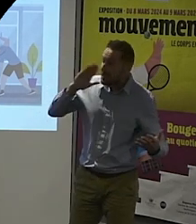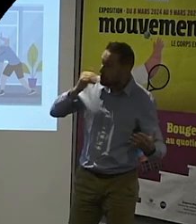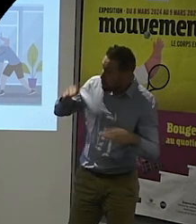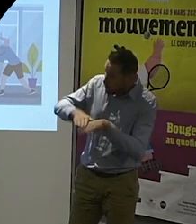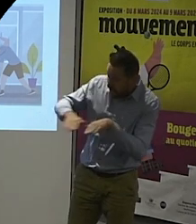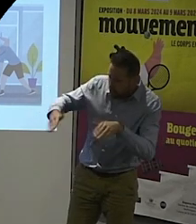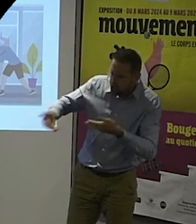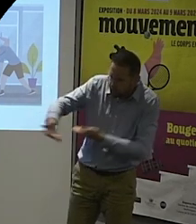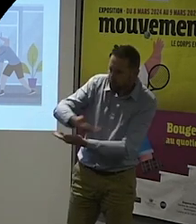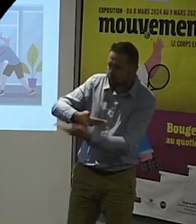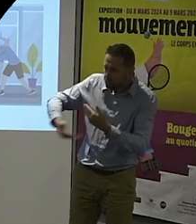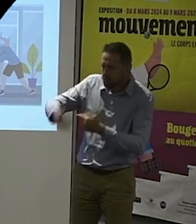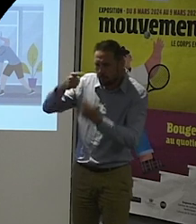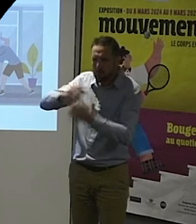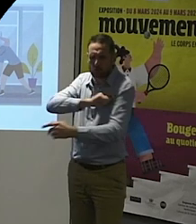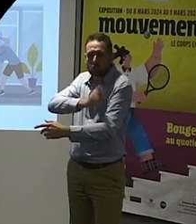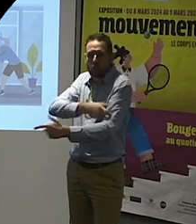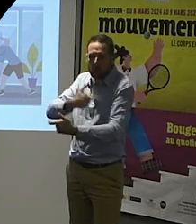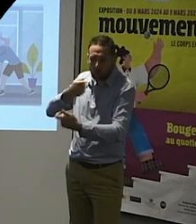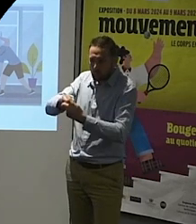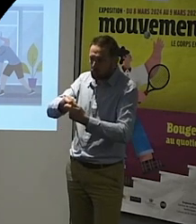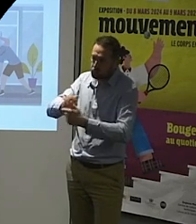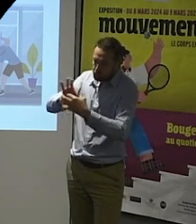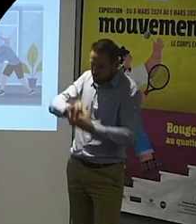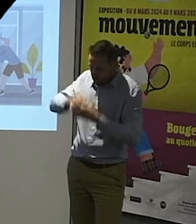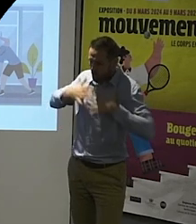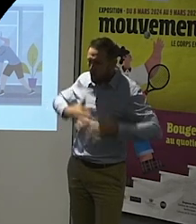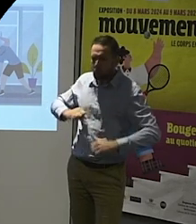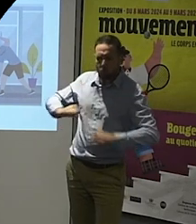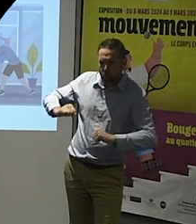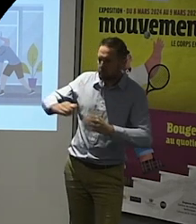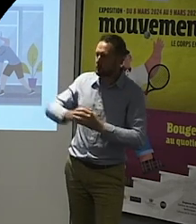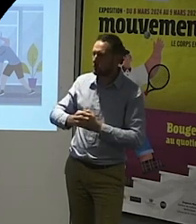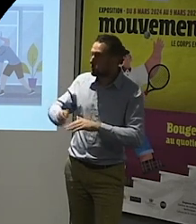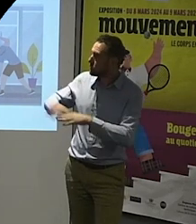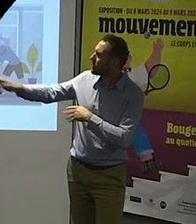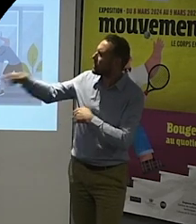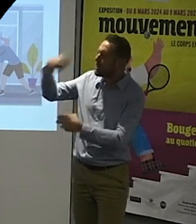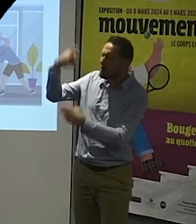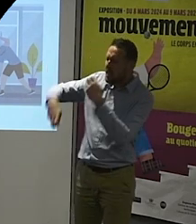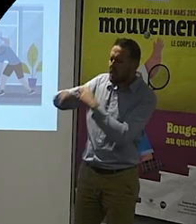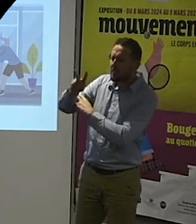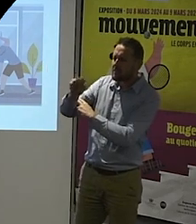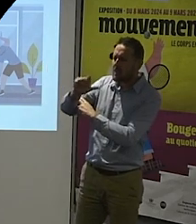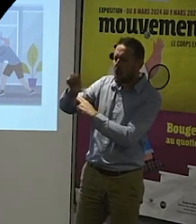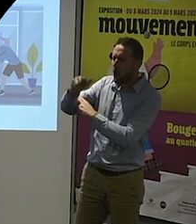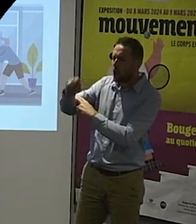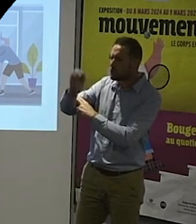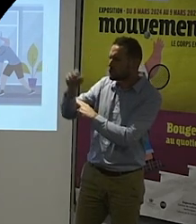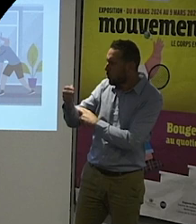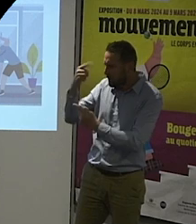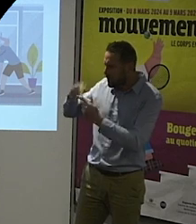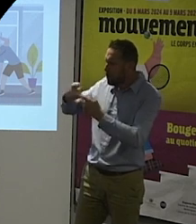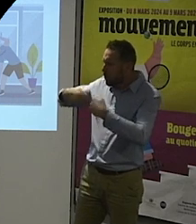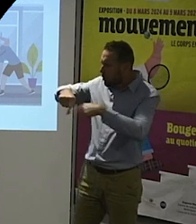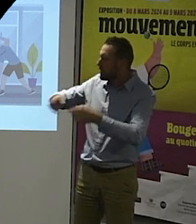ronde sur l'activité physique et le mouvement. Donc on remercie Pierre Valençon donc, du comité départemental de sport adapté qui